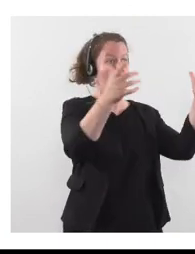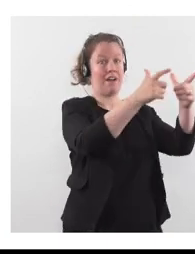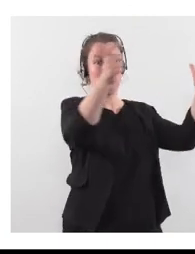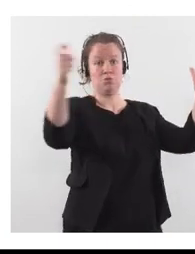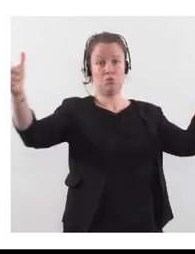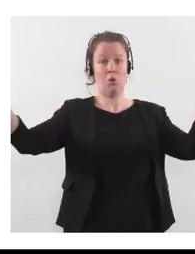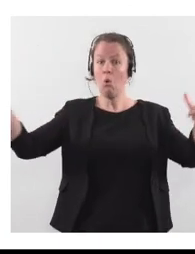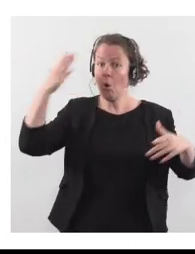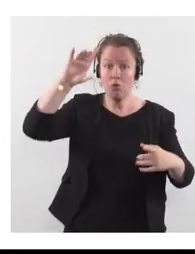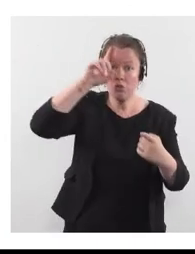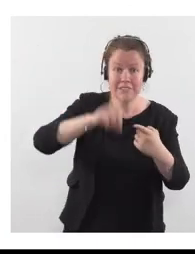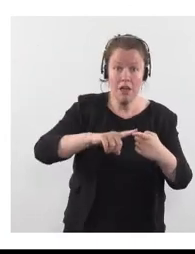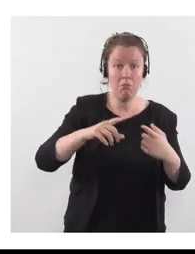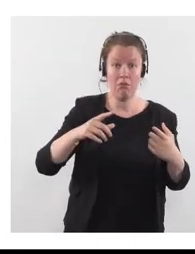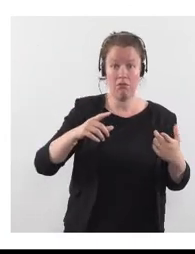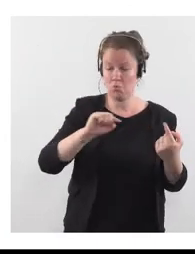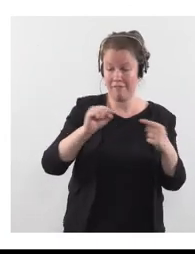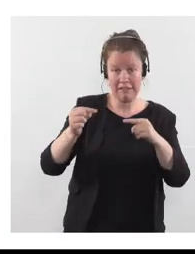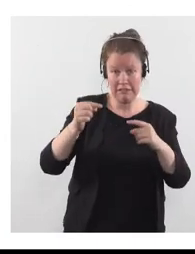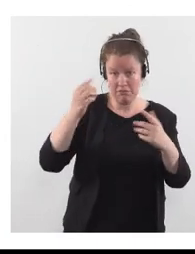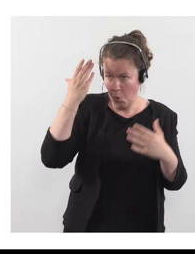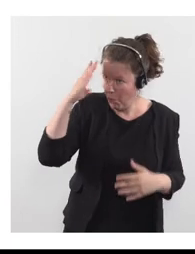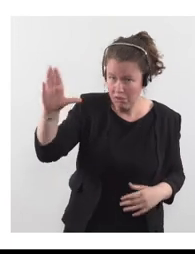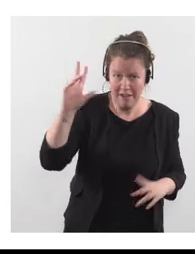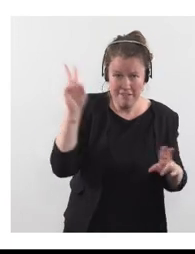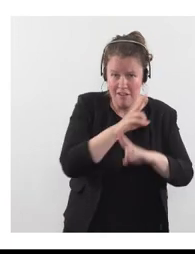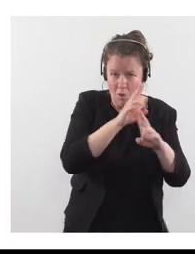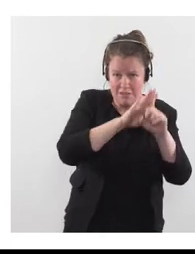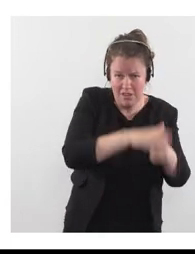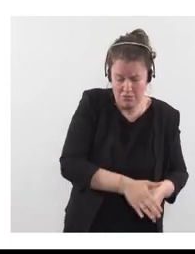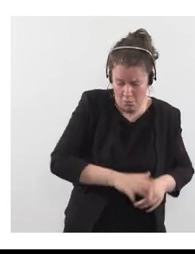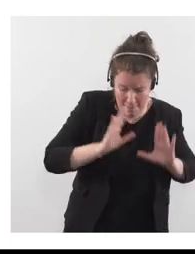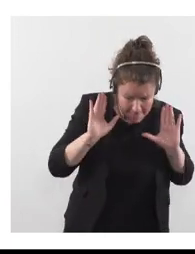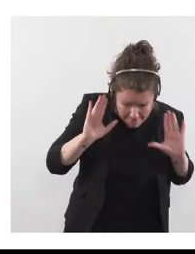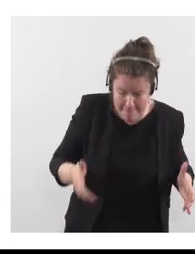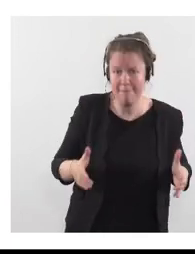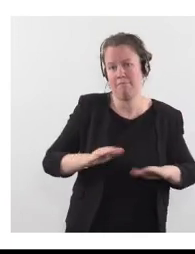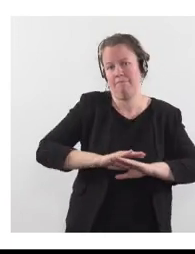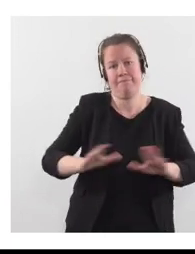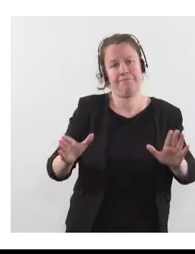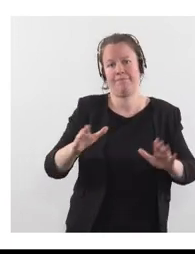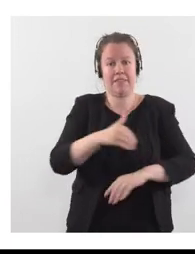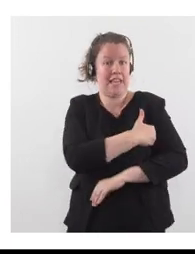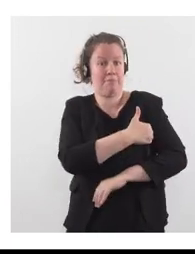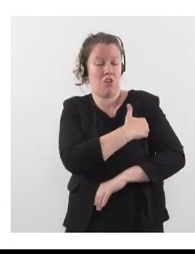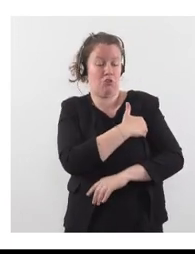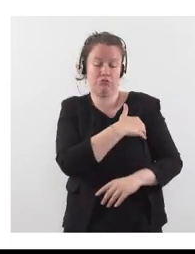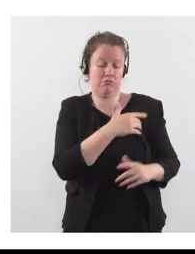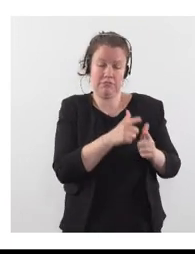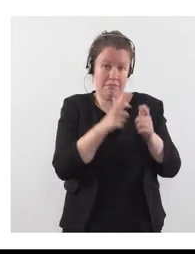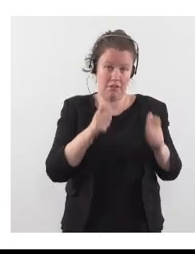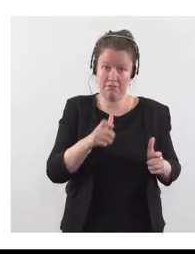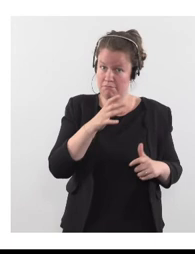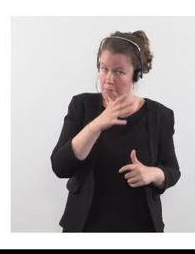de contentieux. Mais la règle déontologique fait qu'un avocat ou un cabinet, ce n'est pas l'avocat lui-même, c'est parfois le cabinet, les gros